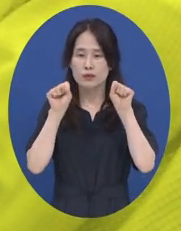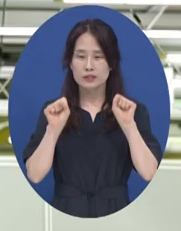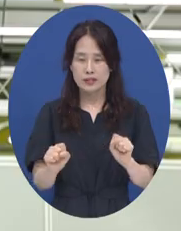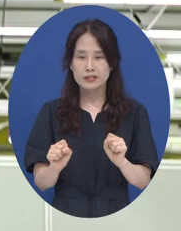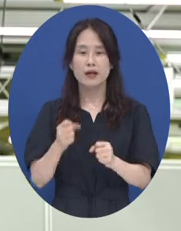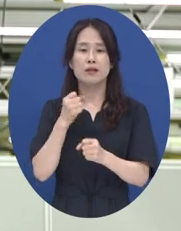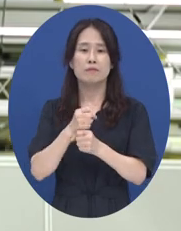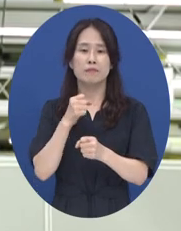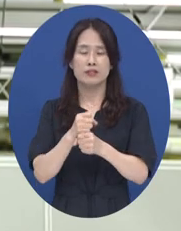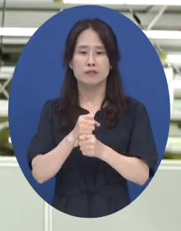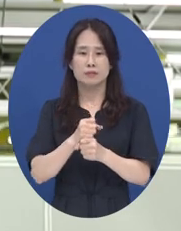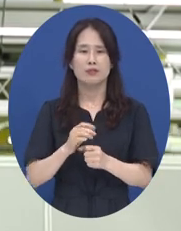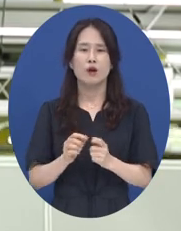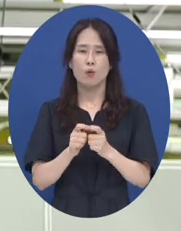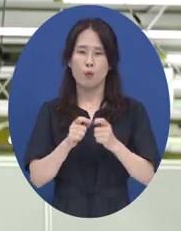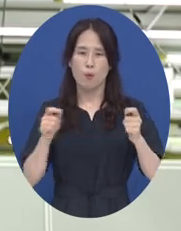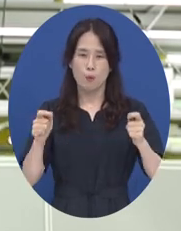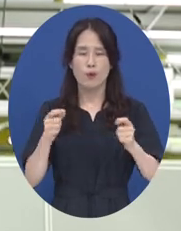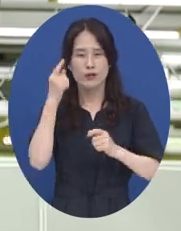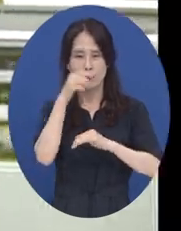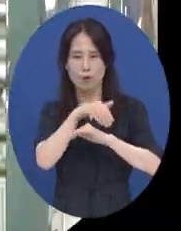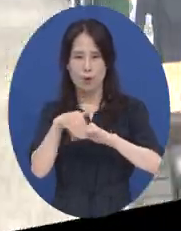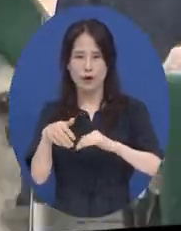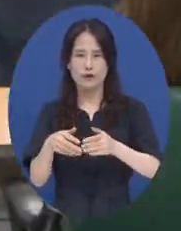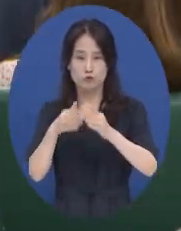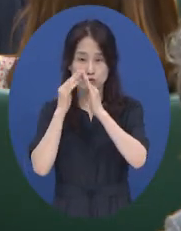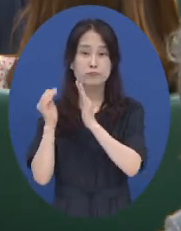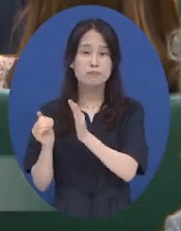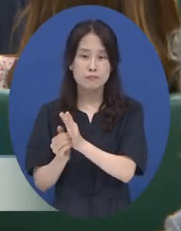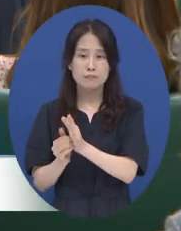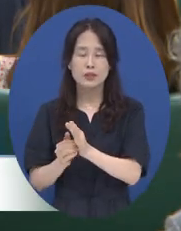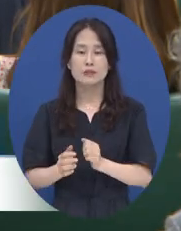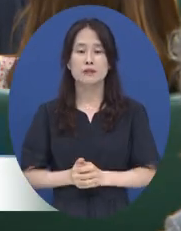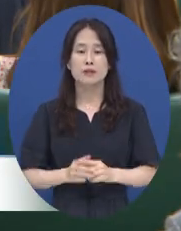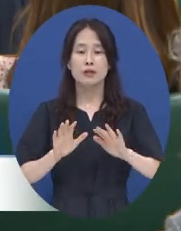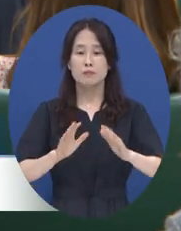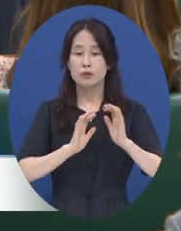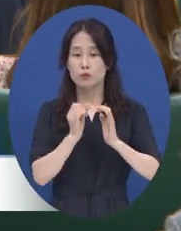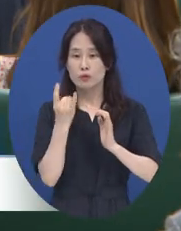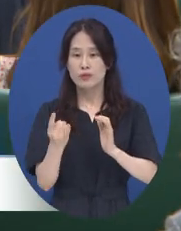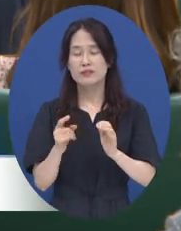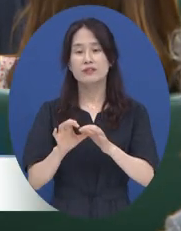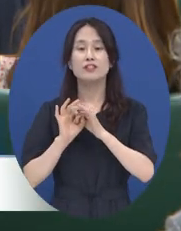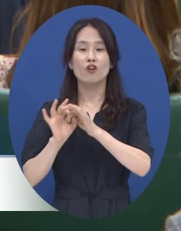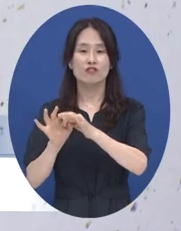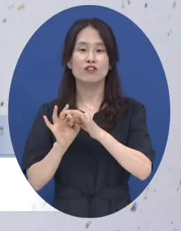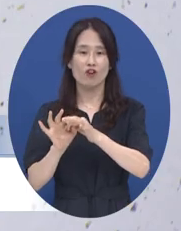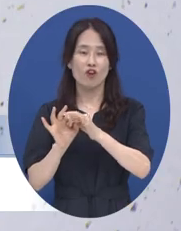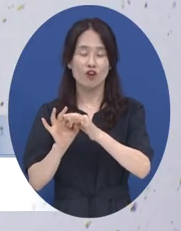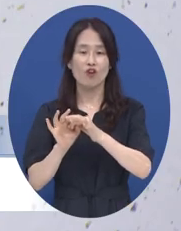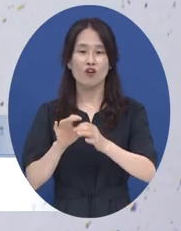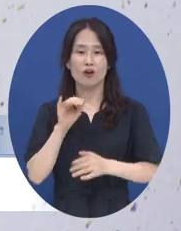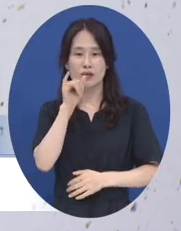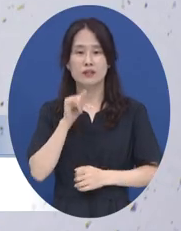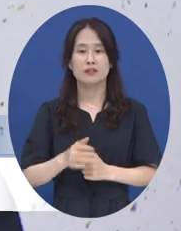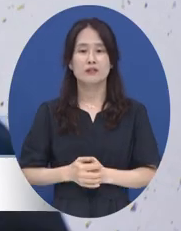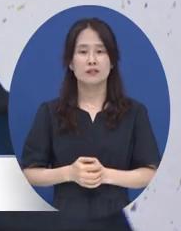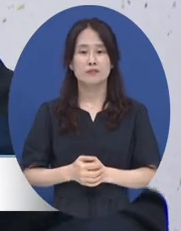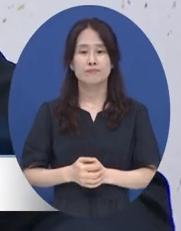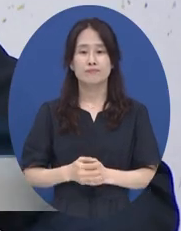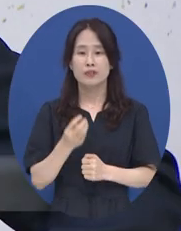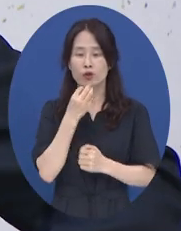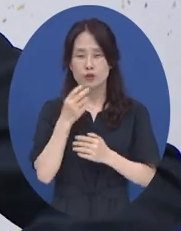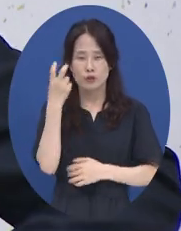위한 중장기 전략 수립에 나섰습니다. 이번 토론회는 그 연장으로 열렸습니다. 그동안